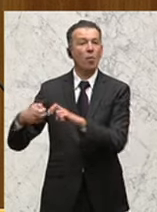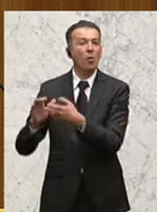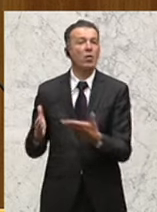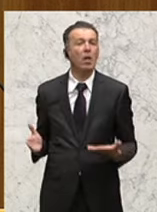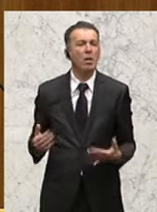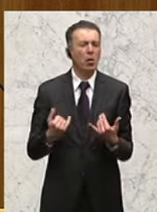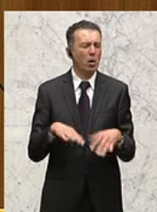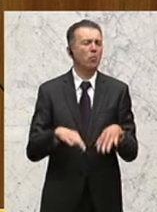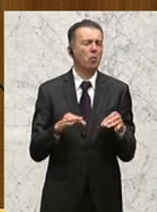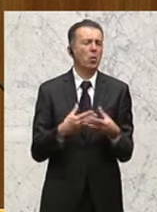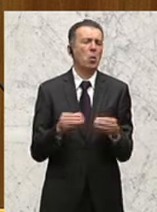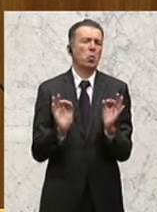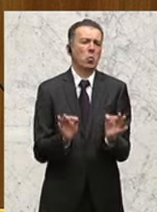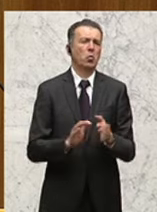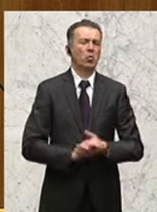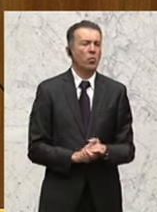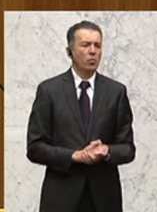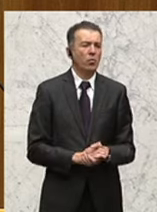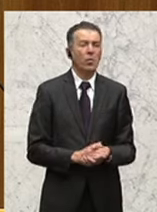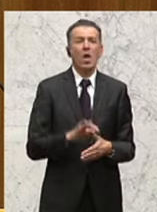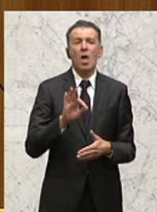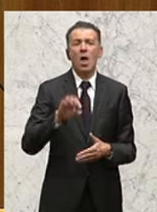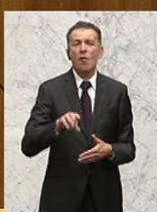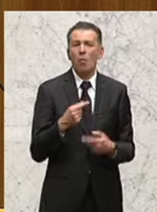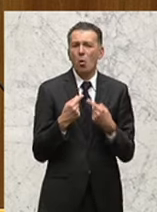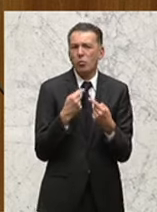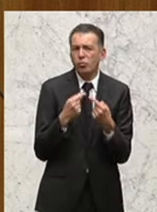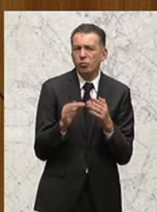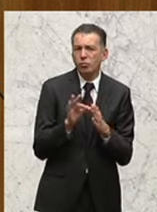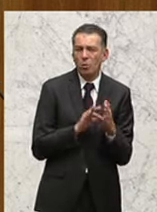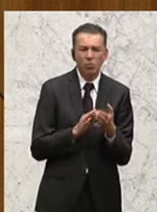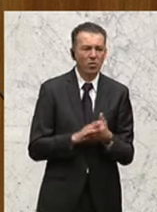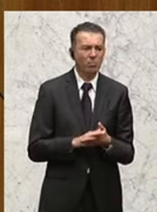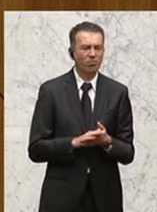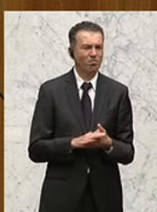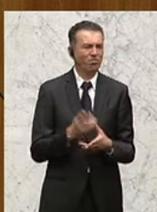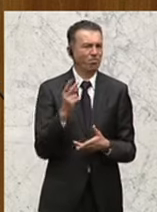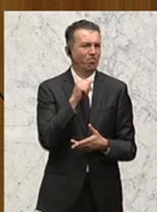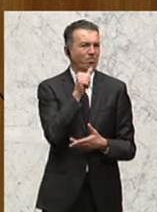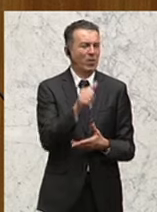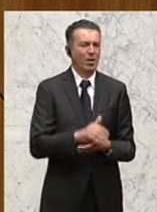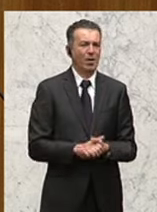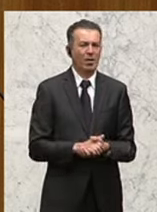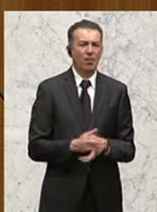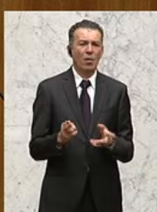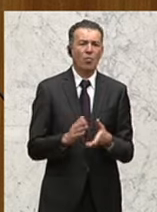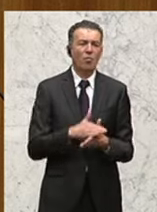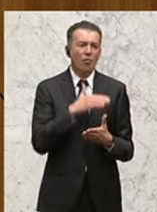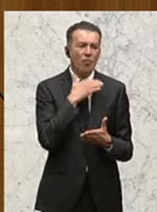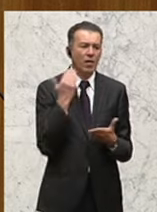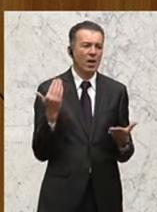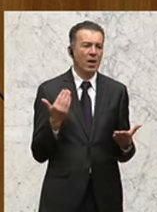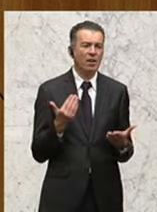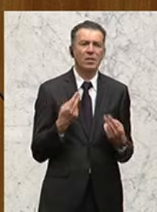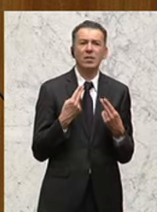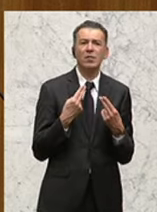haben. Die Punkte, die die FPÖ angesprochen hat, sind für mich deshalb auch schwer nachvollziehbar, weil vieles ja eigentlich auch für